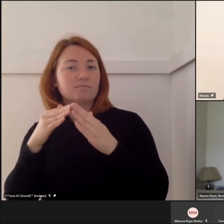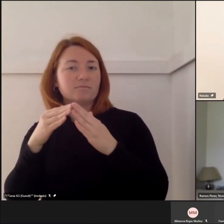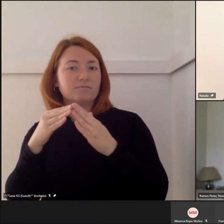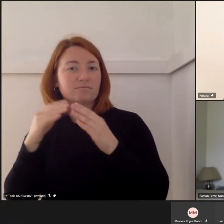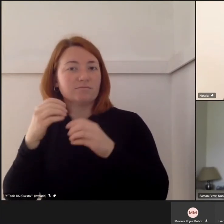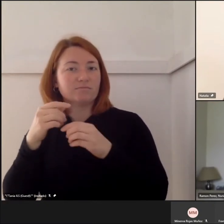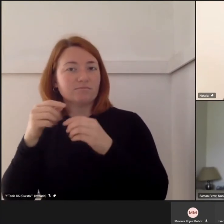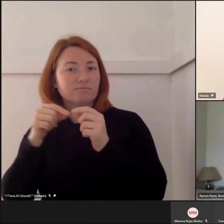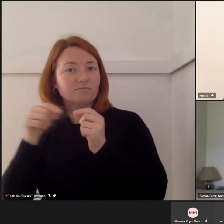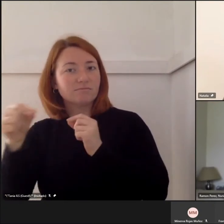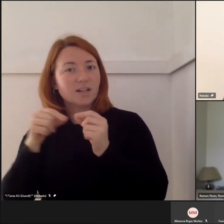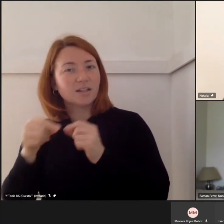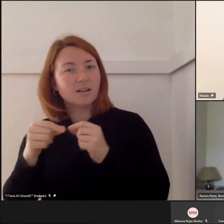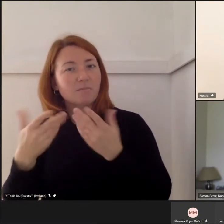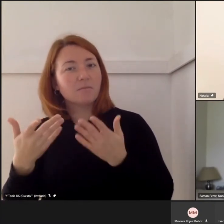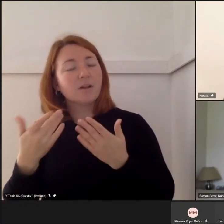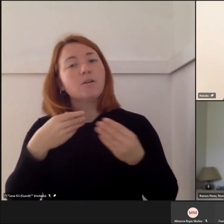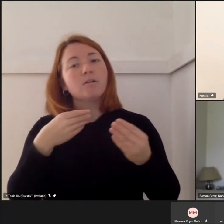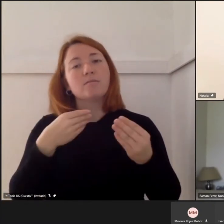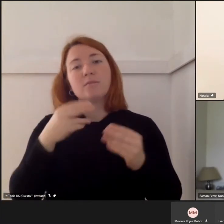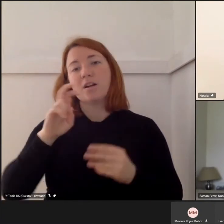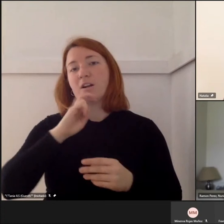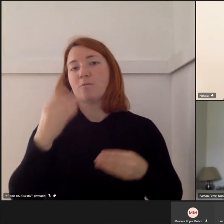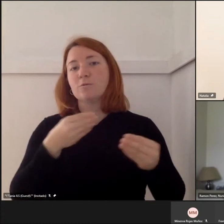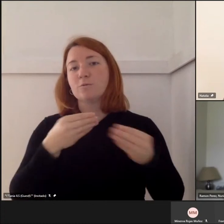les dones, justament sembla que no s'està